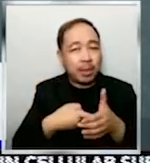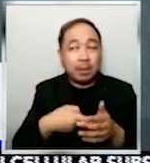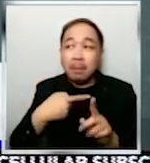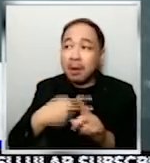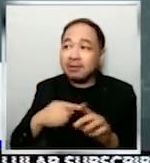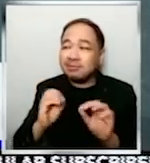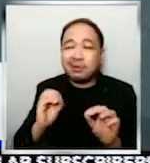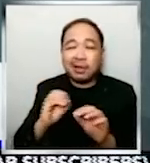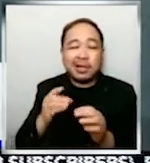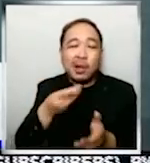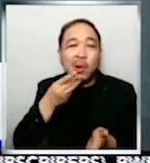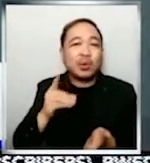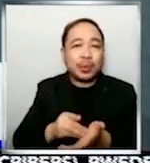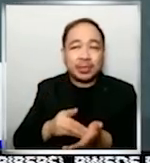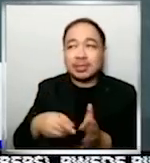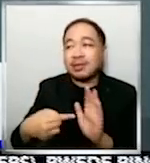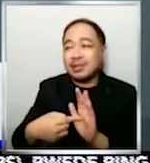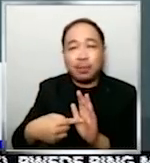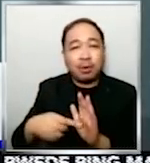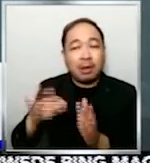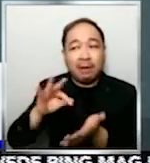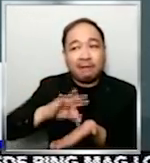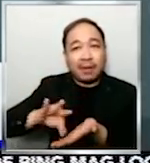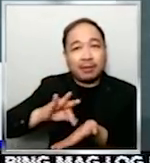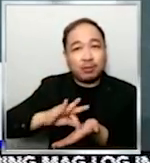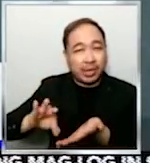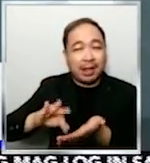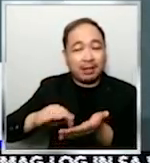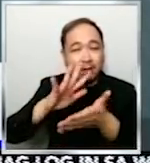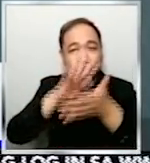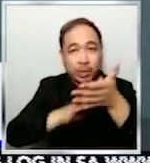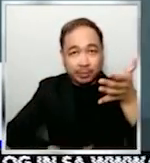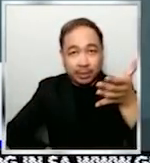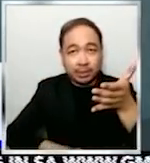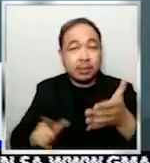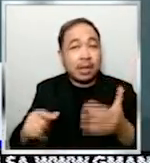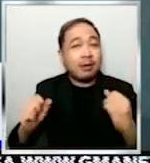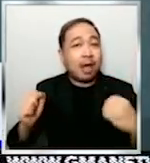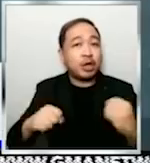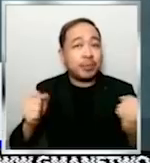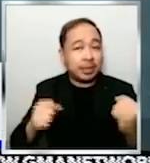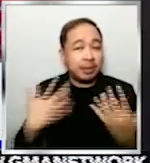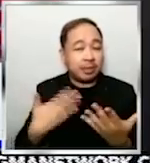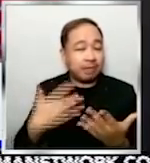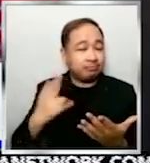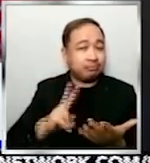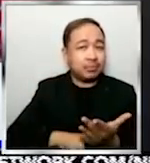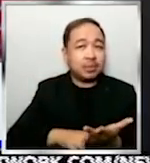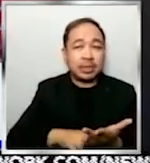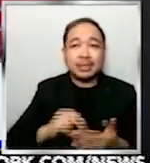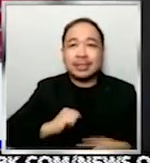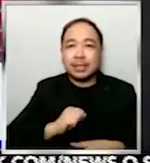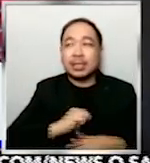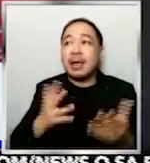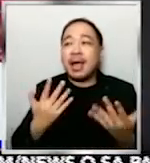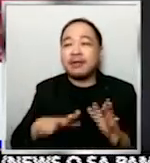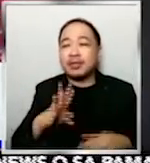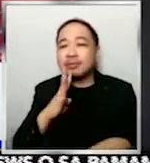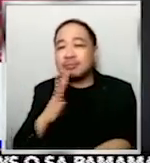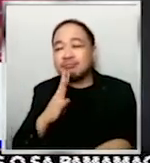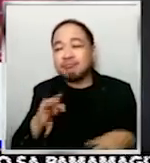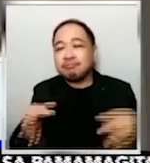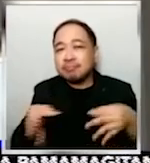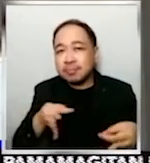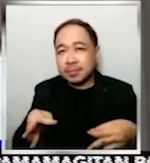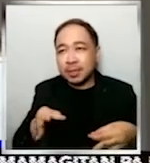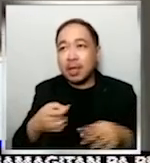audited financial statements. Ang resolusyon ay inadopt ng Senado matapos ang privilege speech ni Senate Committee on Energy Chairman Sherwin